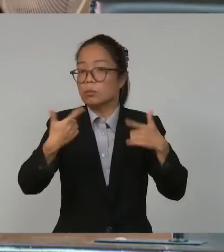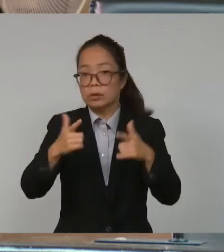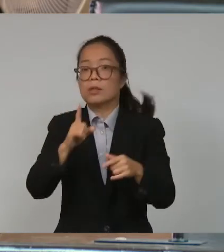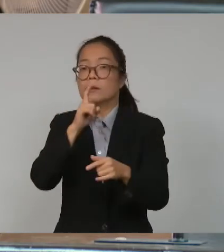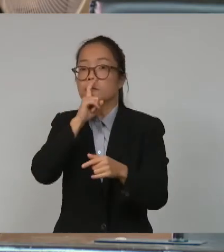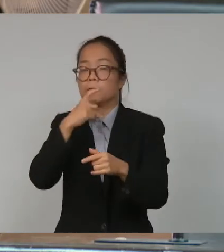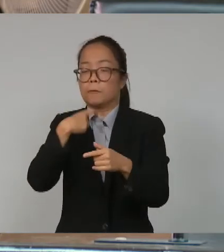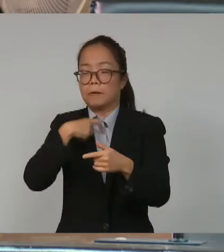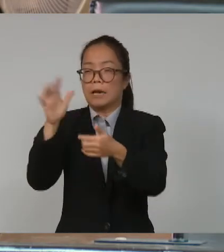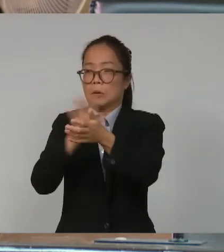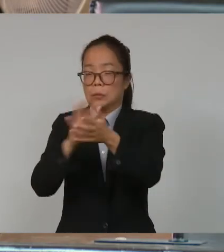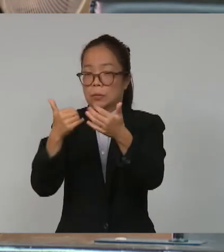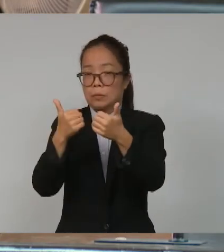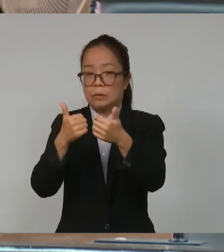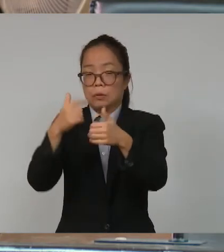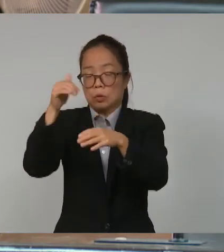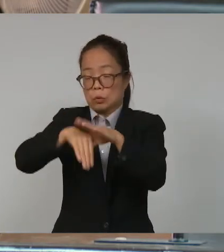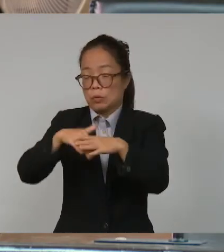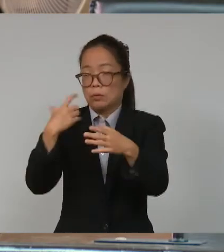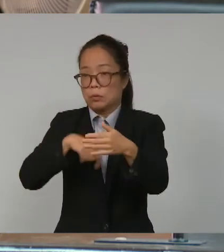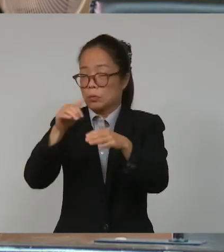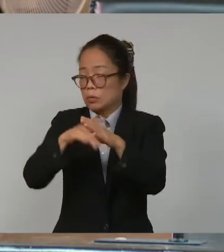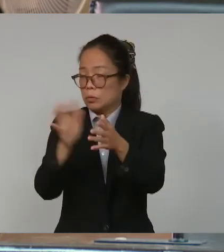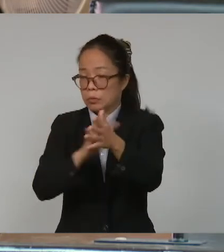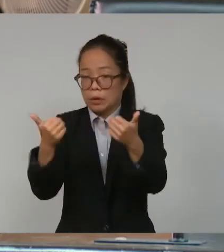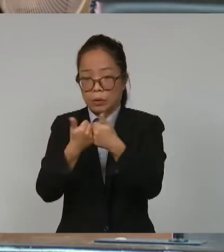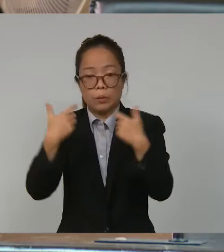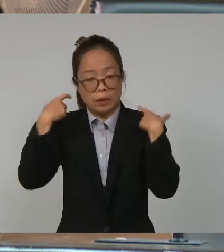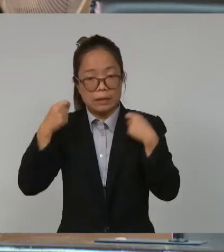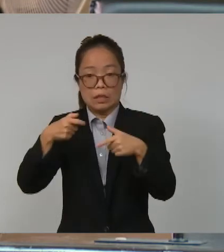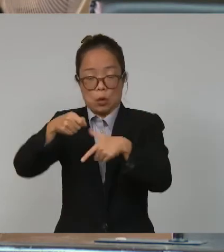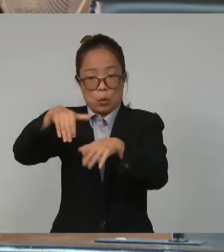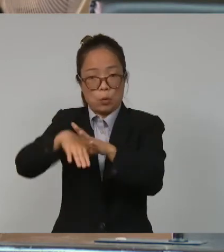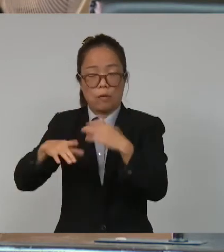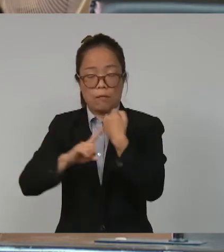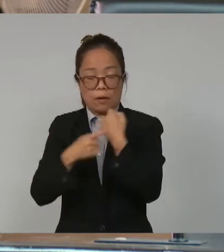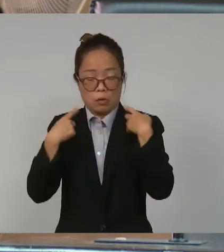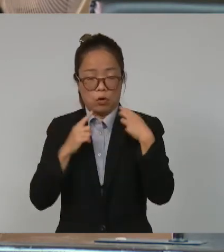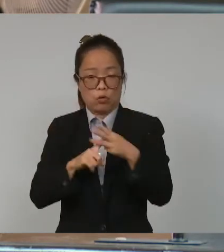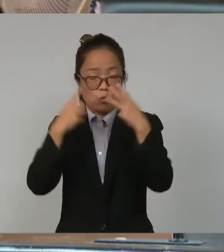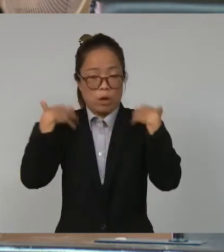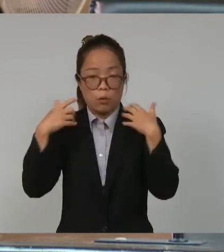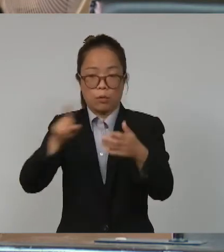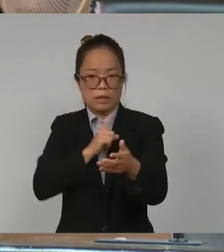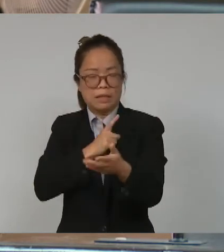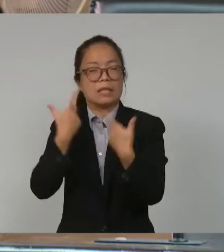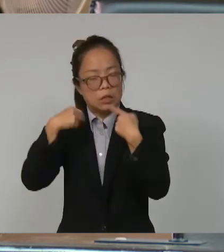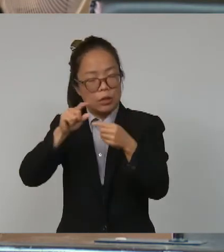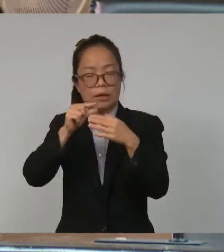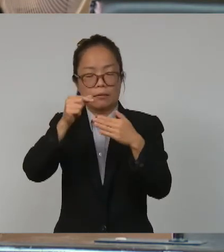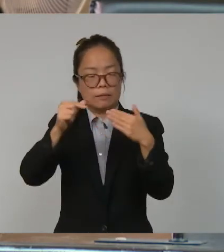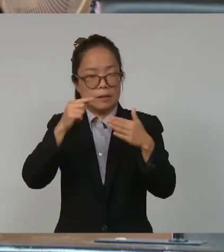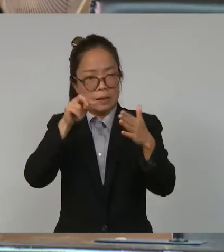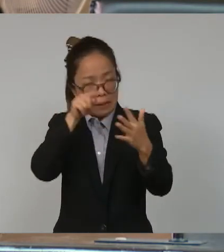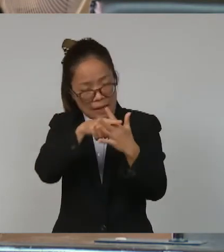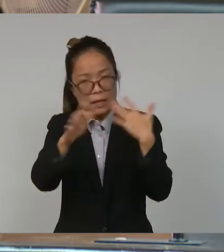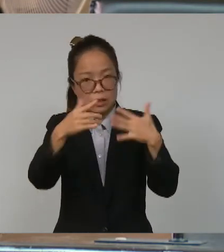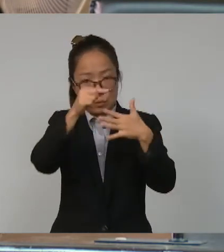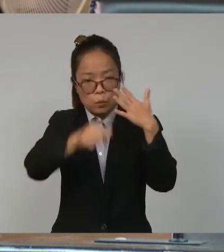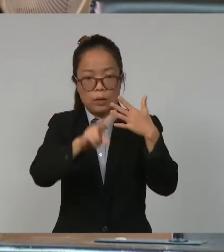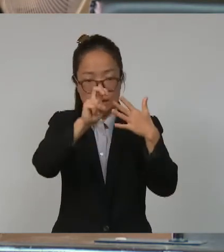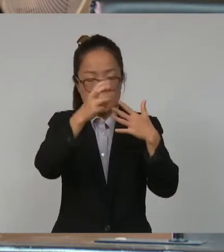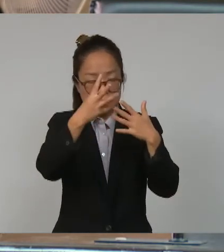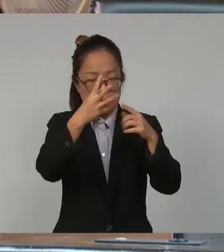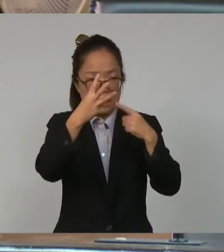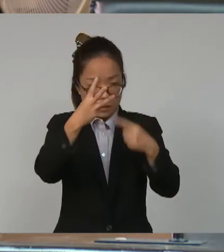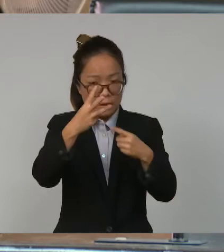会站在公投法主管机关的立场，应该要厘清23条第一项呢，是不是约束了